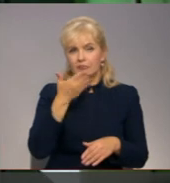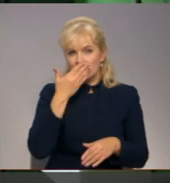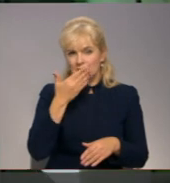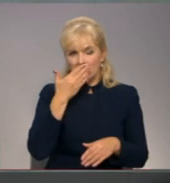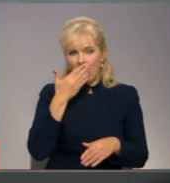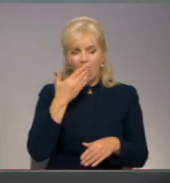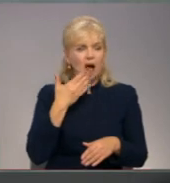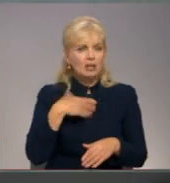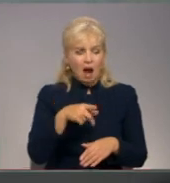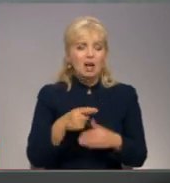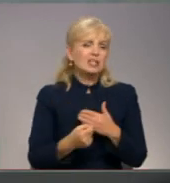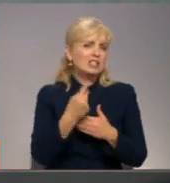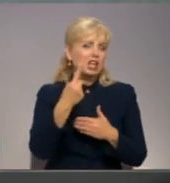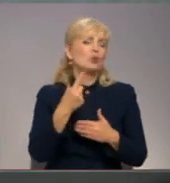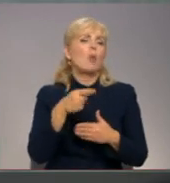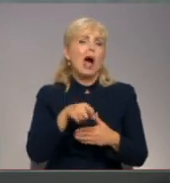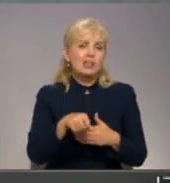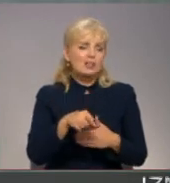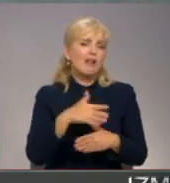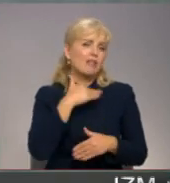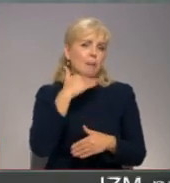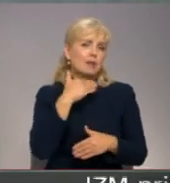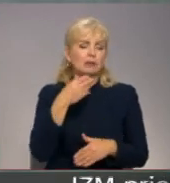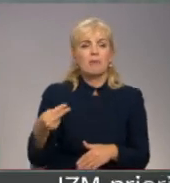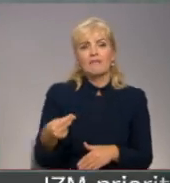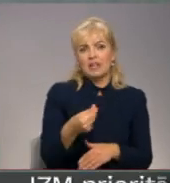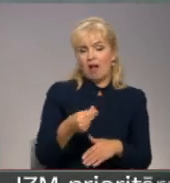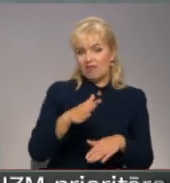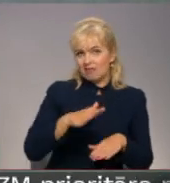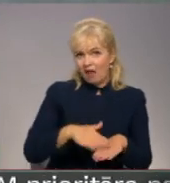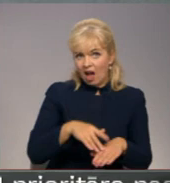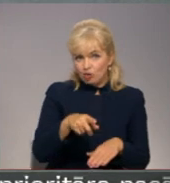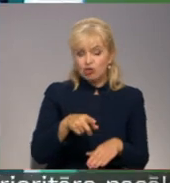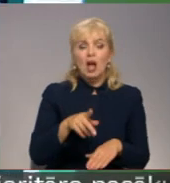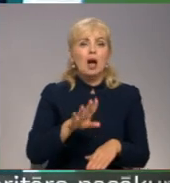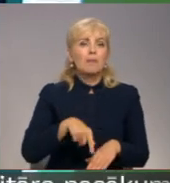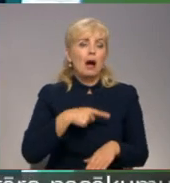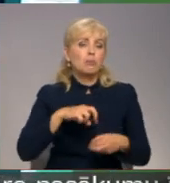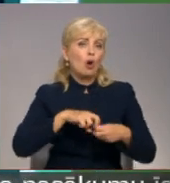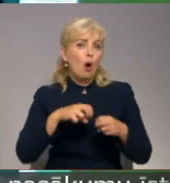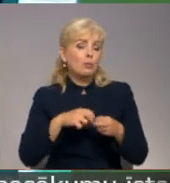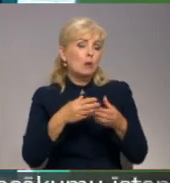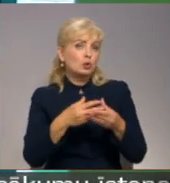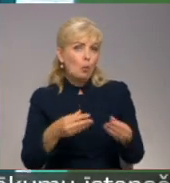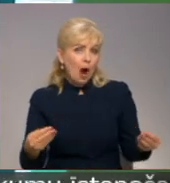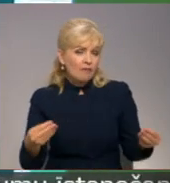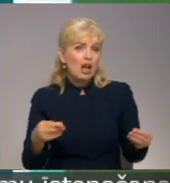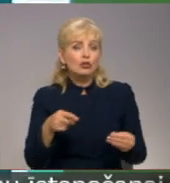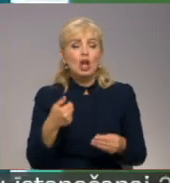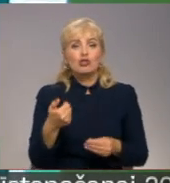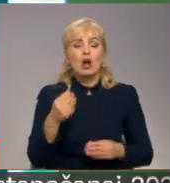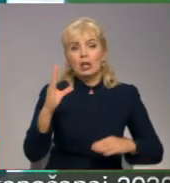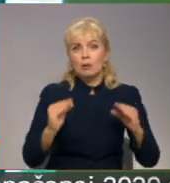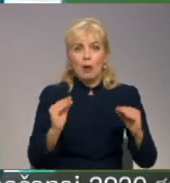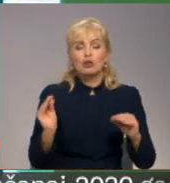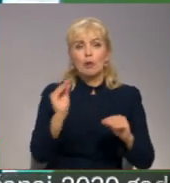Šādas situācijas rašanās iemesls nepietiekams finansē. Savukārt, lai ielgušās problēmas novērstu, šā gada budžetā